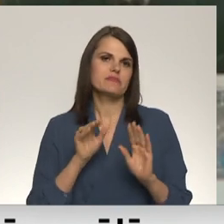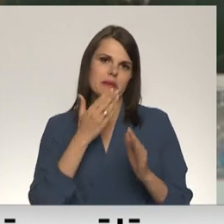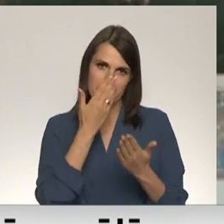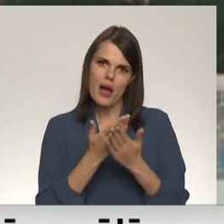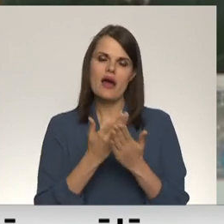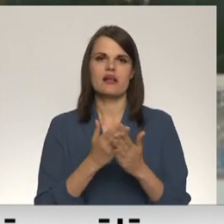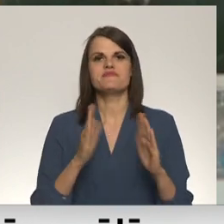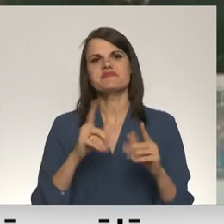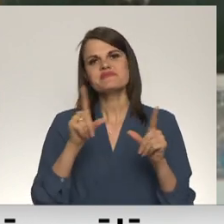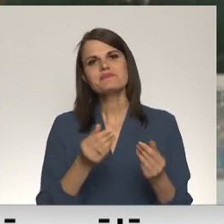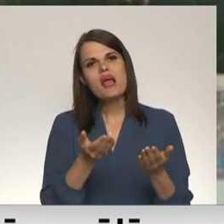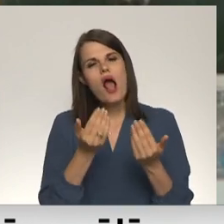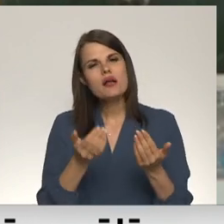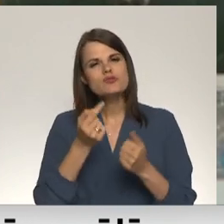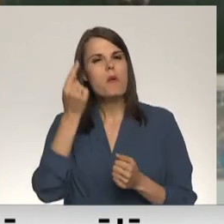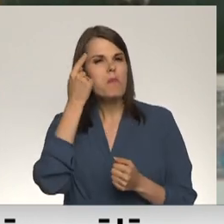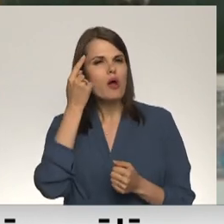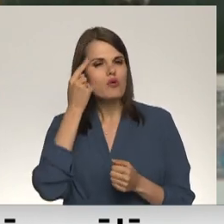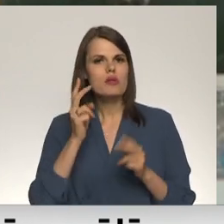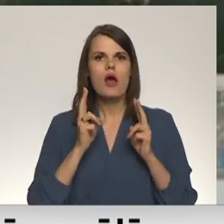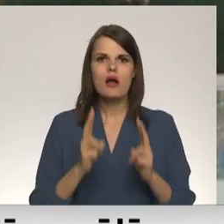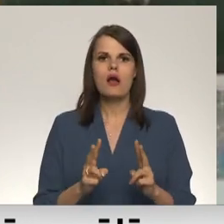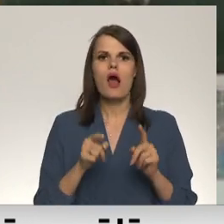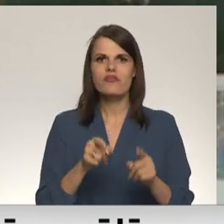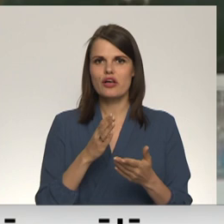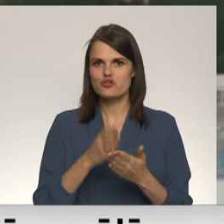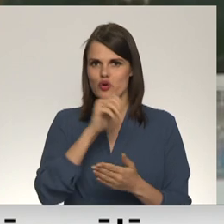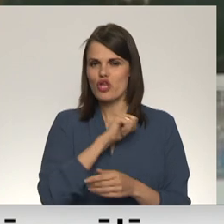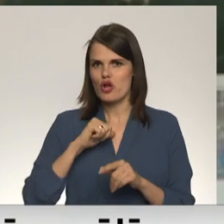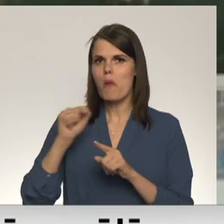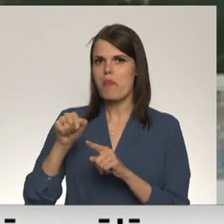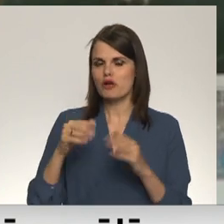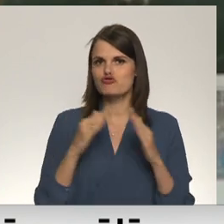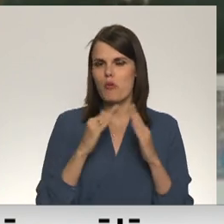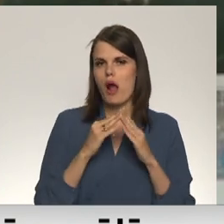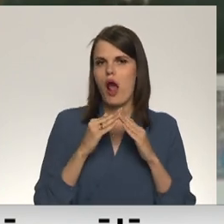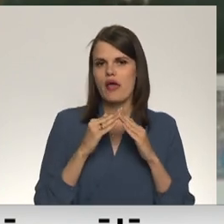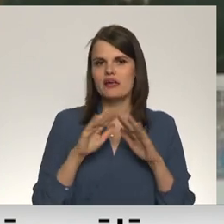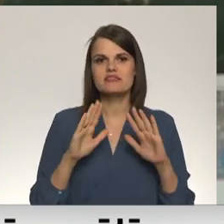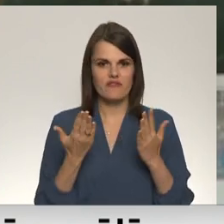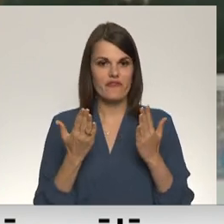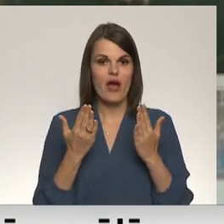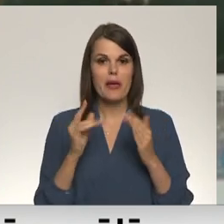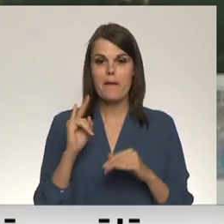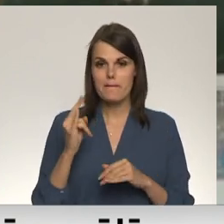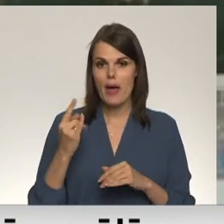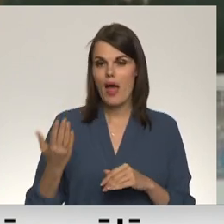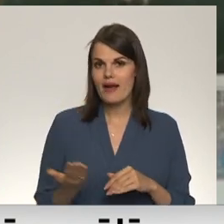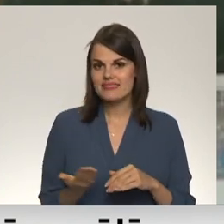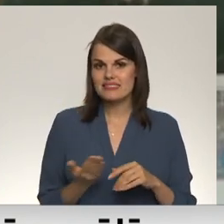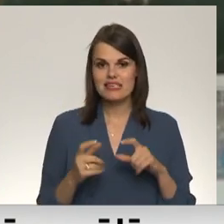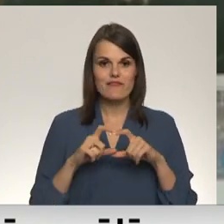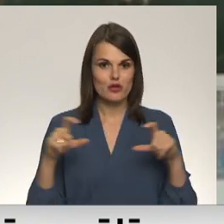parādītu vai vismaz aicinātu aizdomāties, kā tas notiek viņu pašu mājās. Vai bērna dzīve